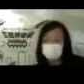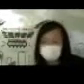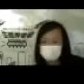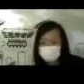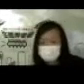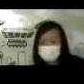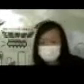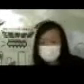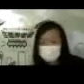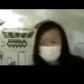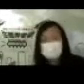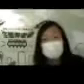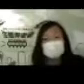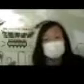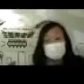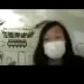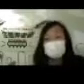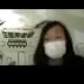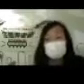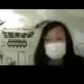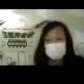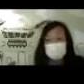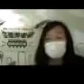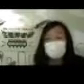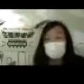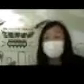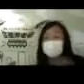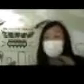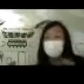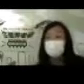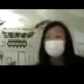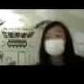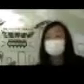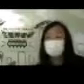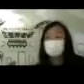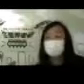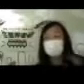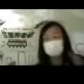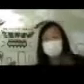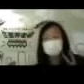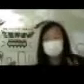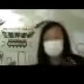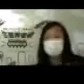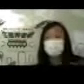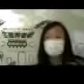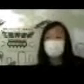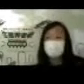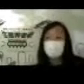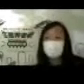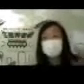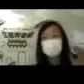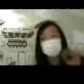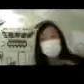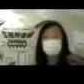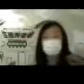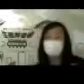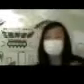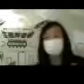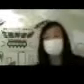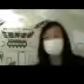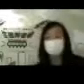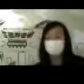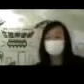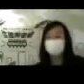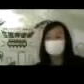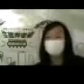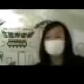到而家为止咧，见到呢两棵树咧，佢哋都系好健康嘅，即系两棵树都可以好和平共